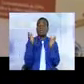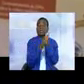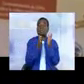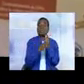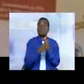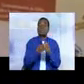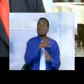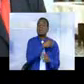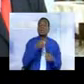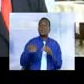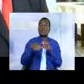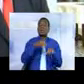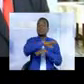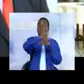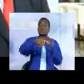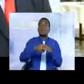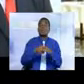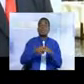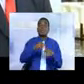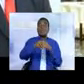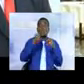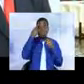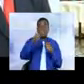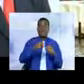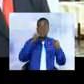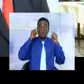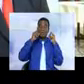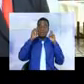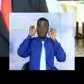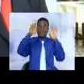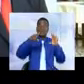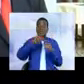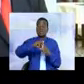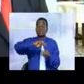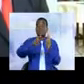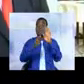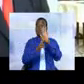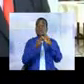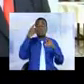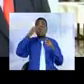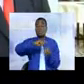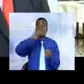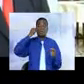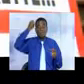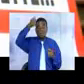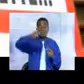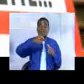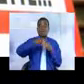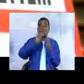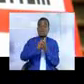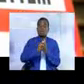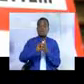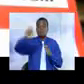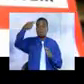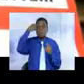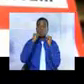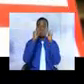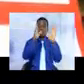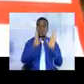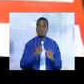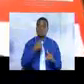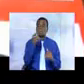sorte que tout le monde comprenne le danger que cela représente pour notre avenir, pour l'avenir de cette jeunesse. Le gouvernement